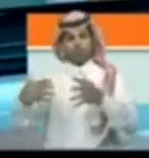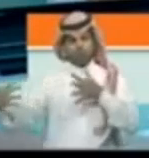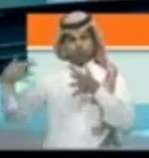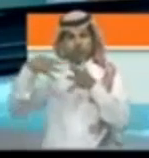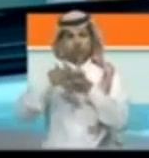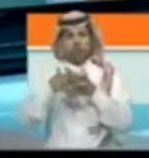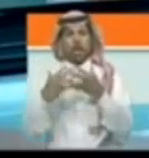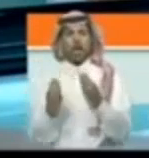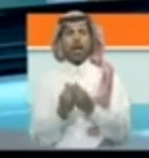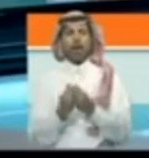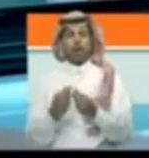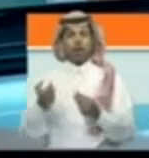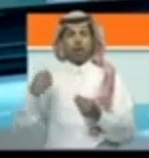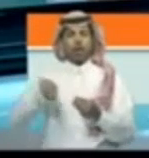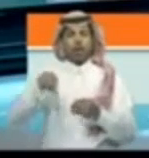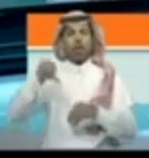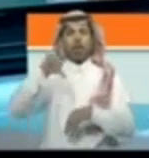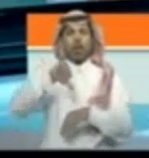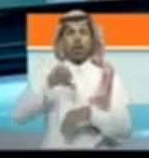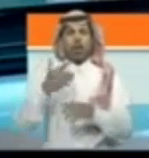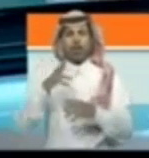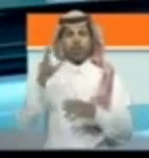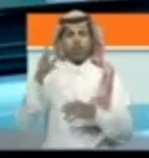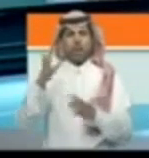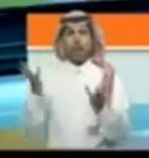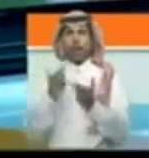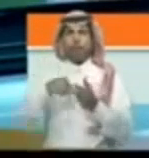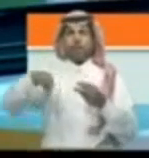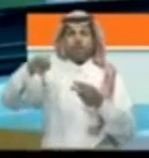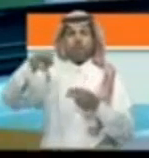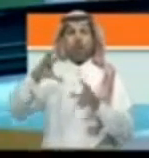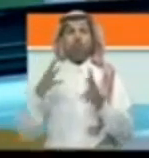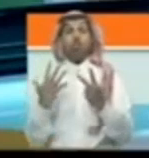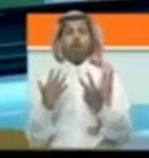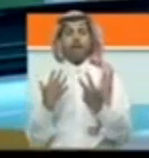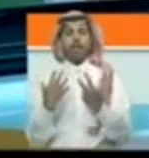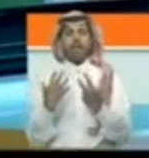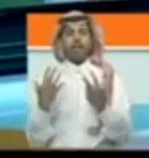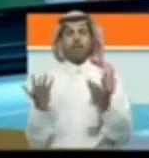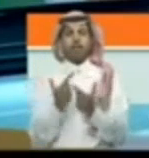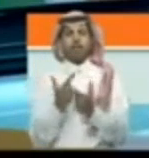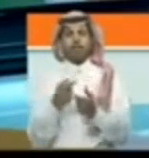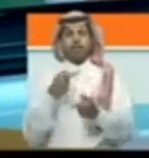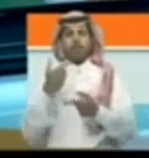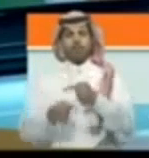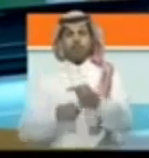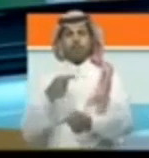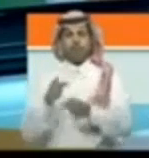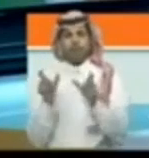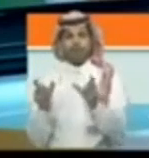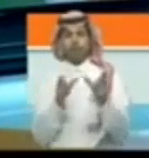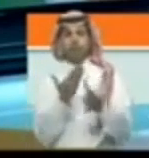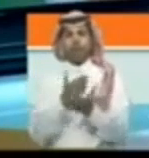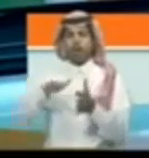الثالث لقطاعات قوى الأمن الداخلية وطن 89 على تطبيقات أمنية ميدانية